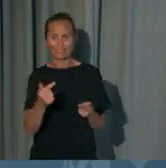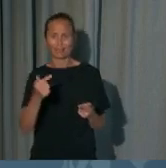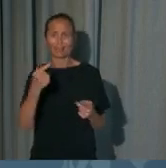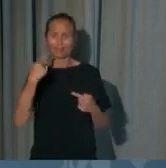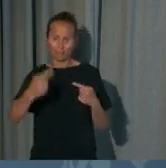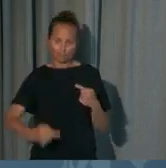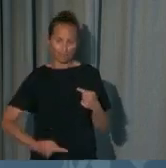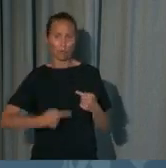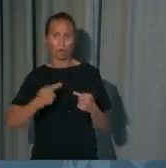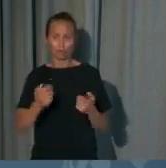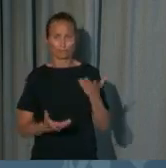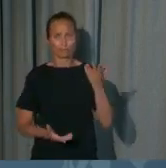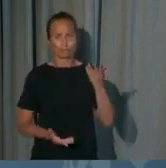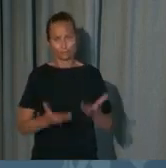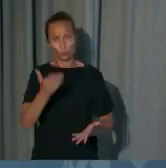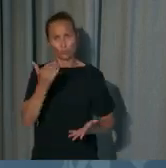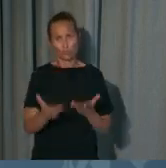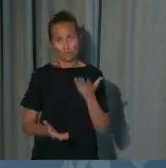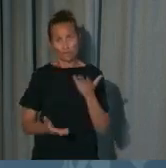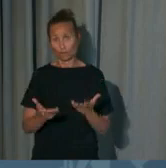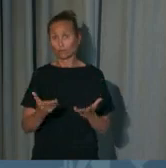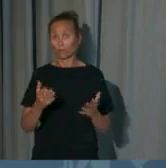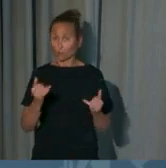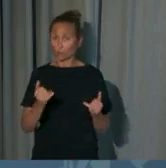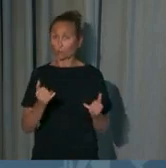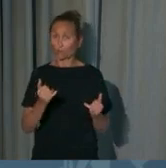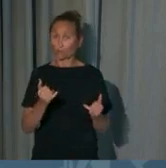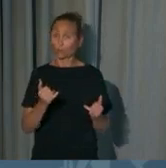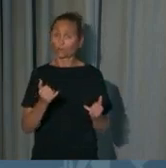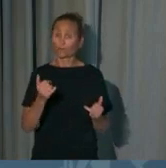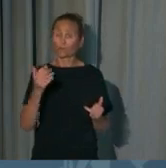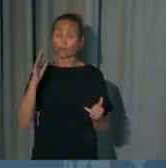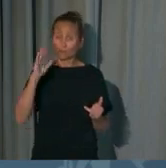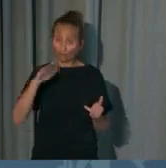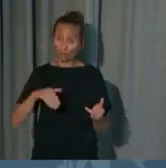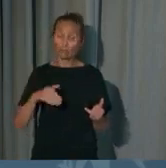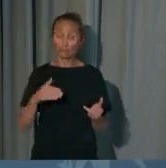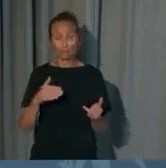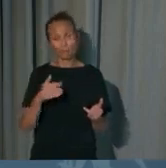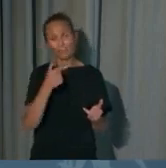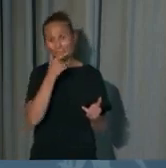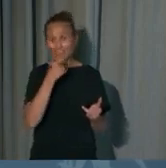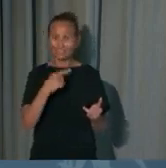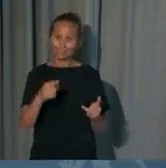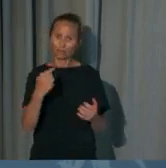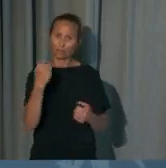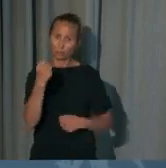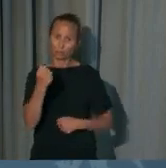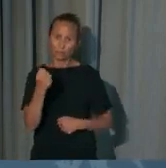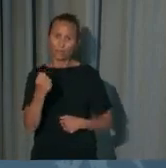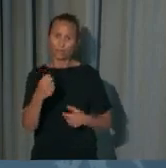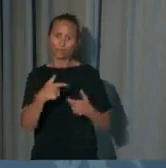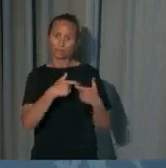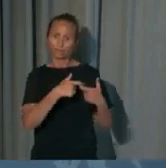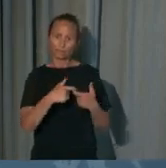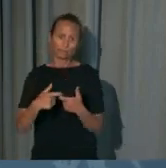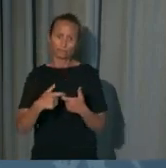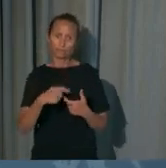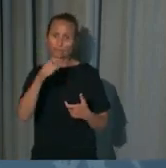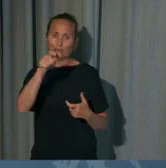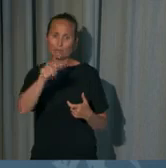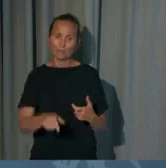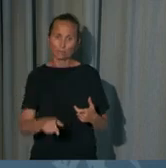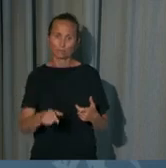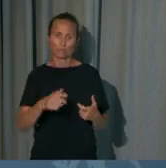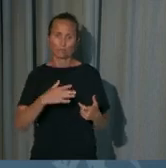årlig. Og det er kjent at det er en trussel mot